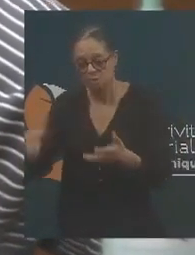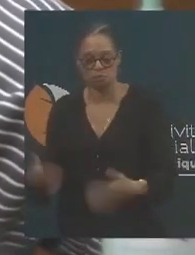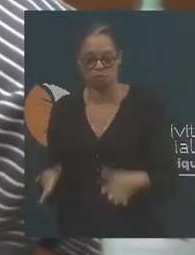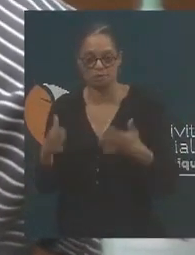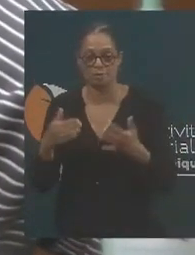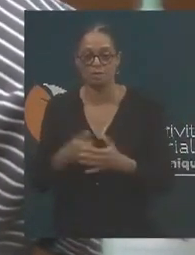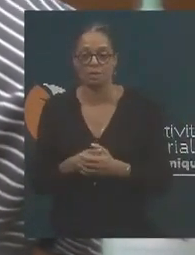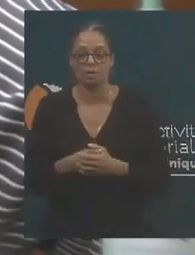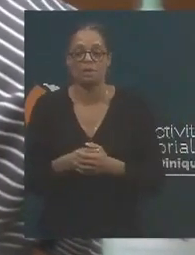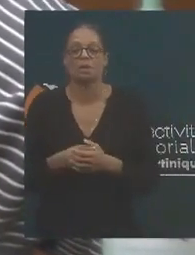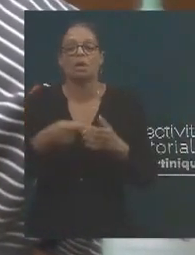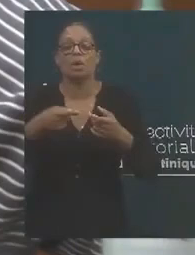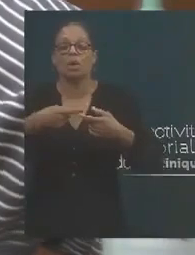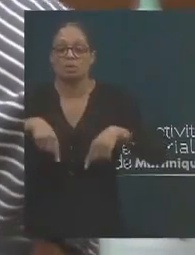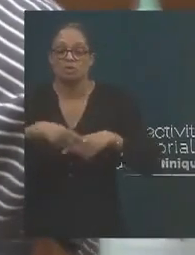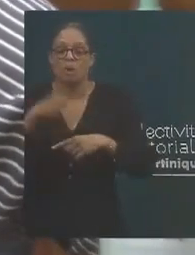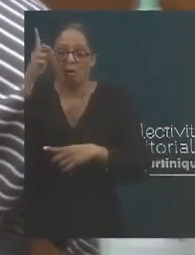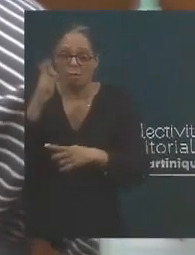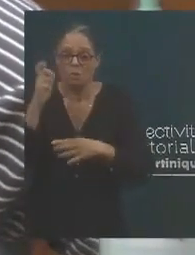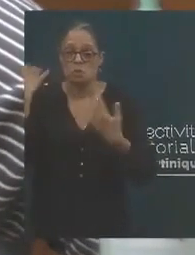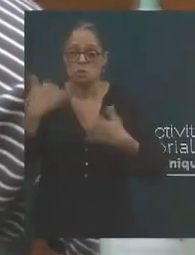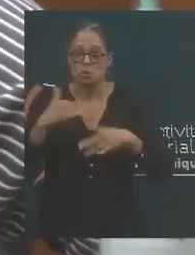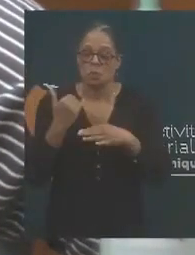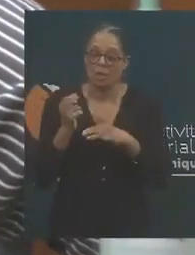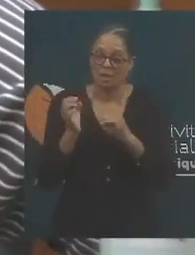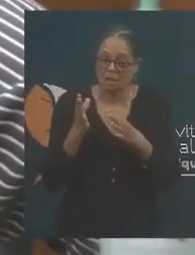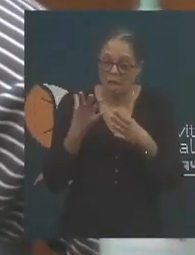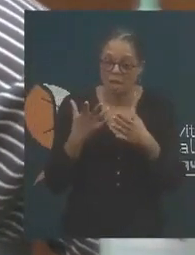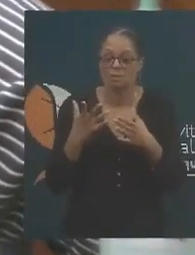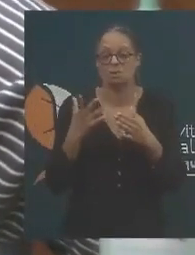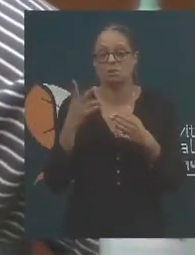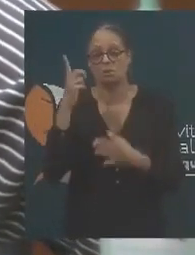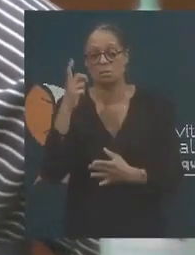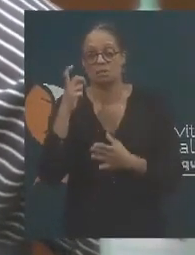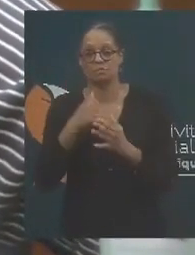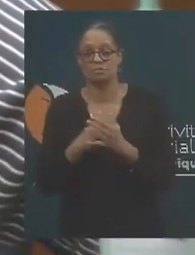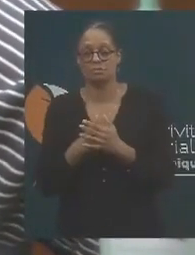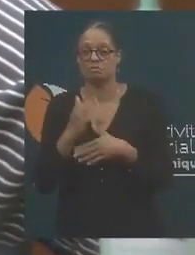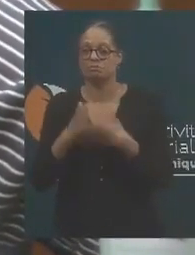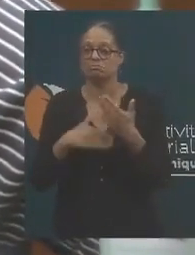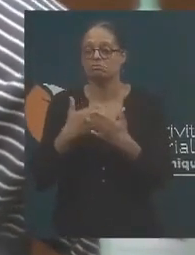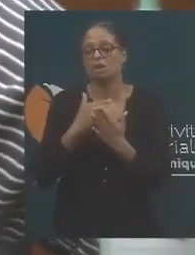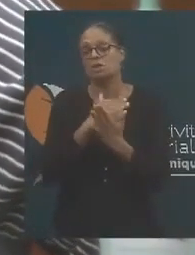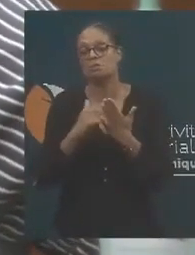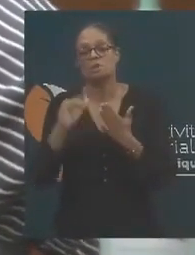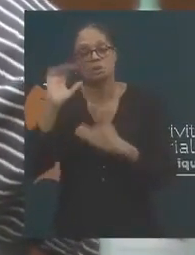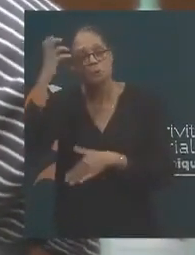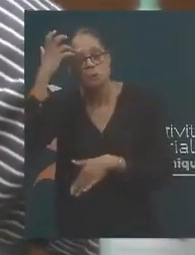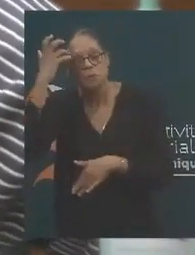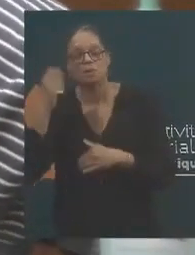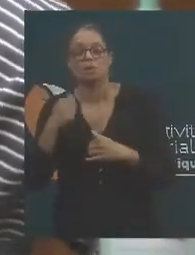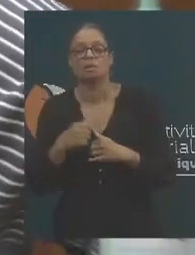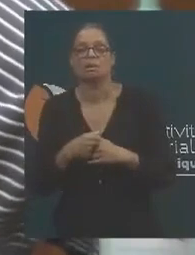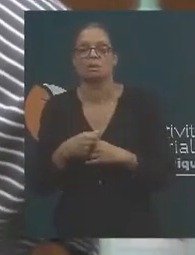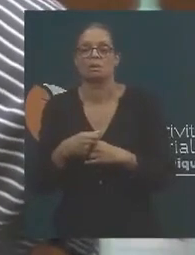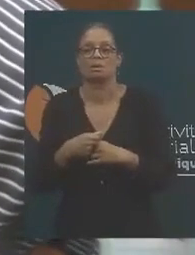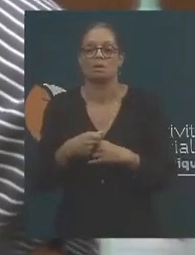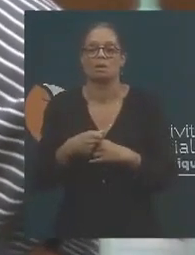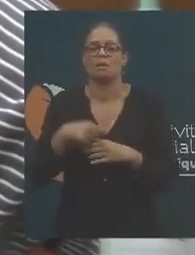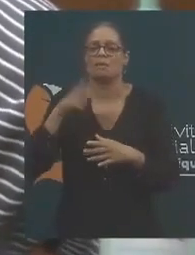Cette commission ad hoc a pris du temps pour démarrer, et finalement, à la mi-août, elle s'est réunie en fin